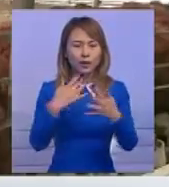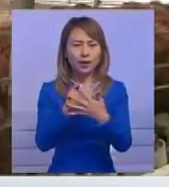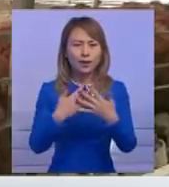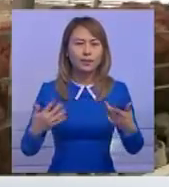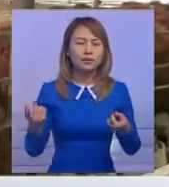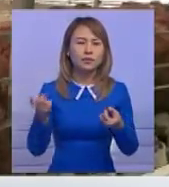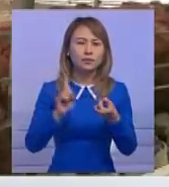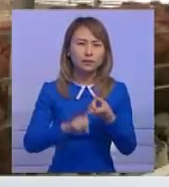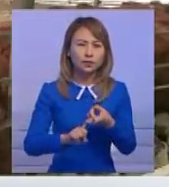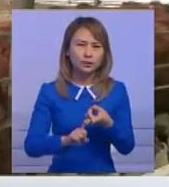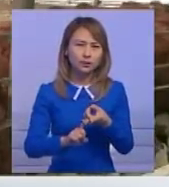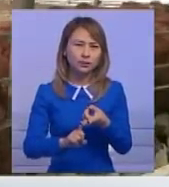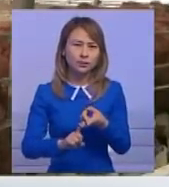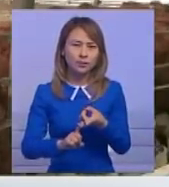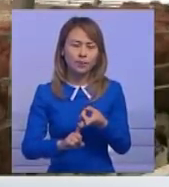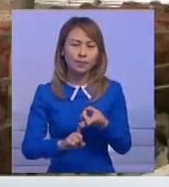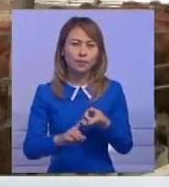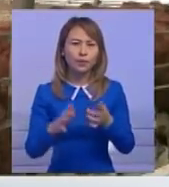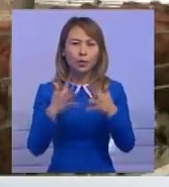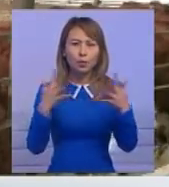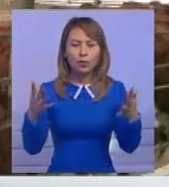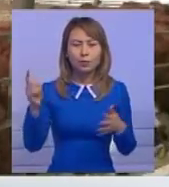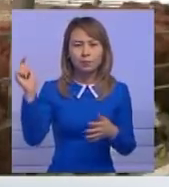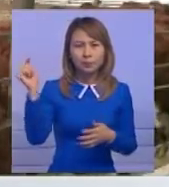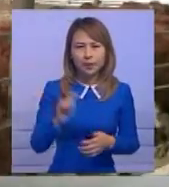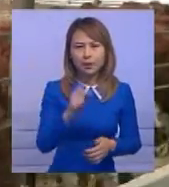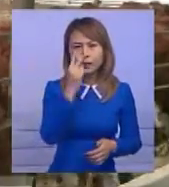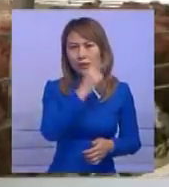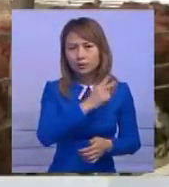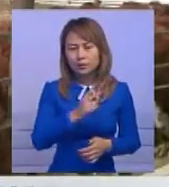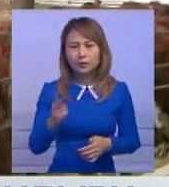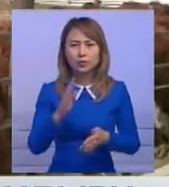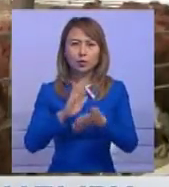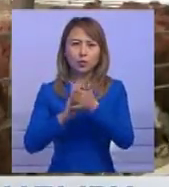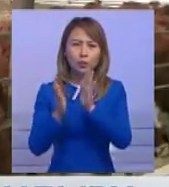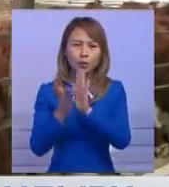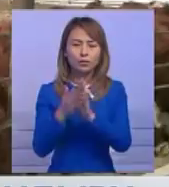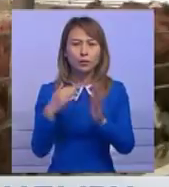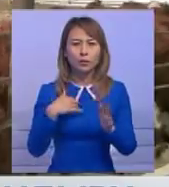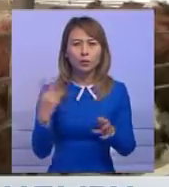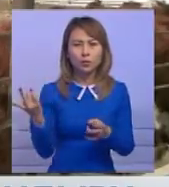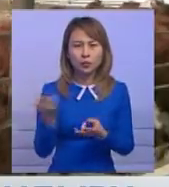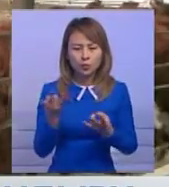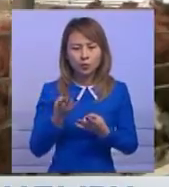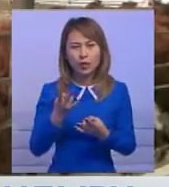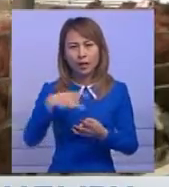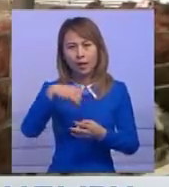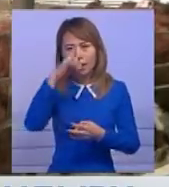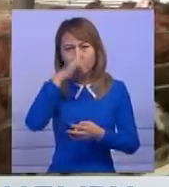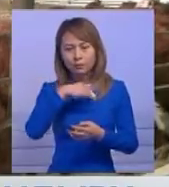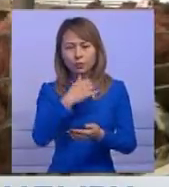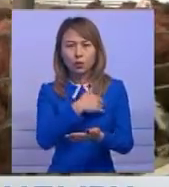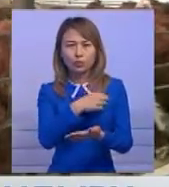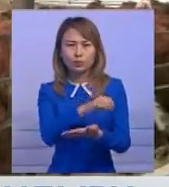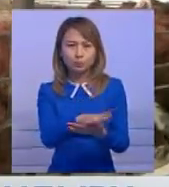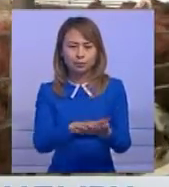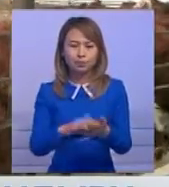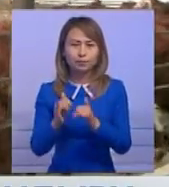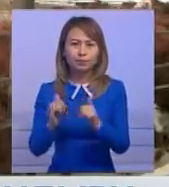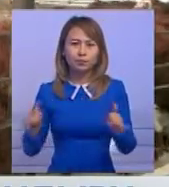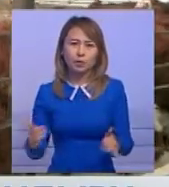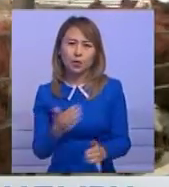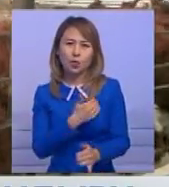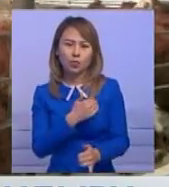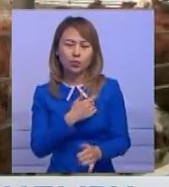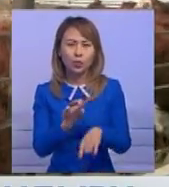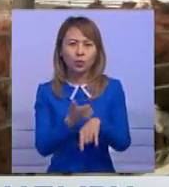мамандарымен келіп, ұсынысын білдірді. Бізге бір шаруашылыққа сондай мал керек, өйткені біз қазақтың ақбасын әрі қарай жаңғыртқымыз келеді. Өйткені ол